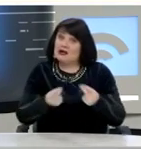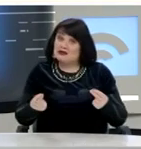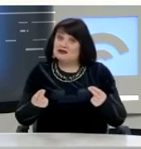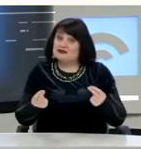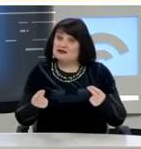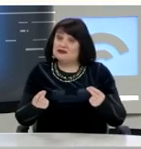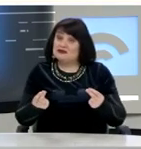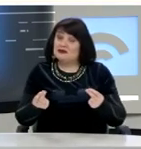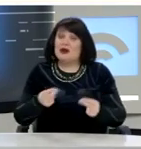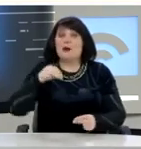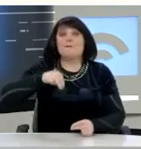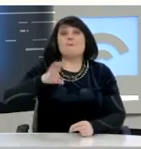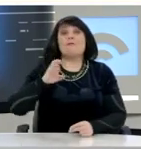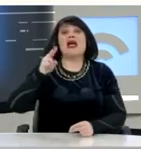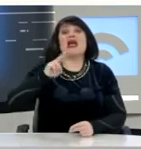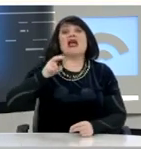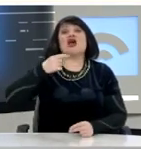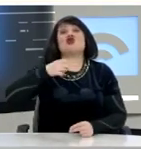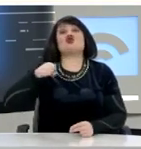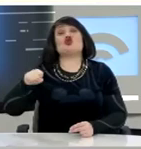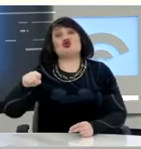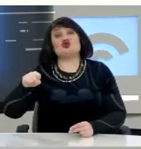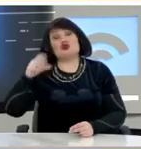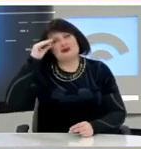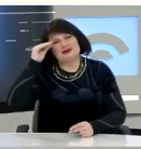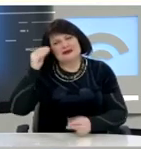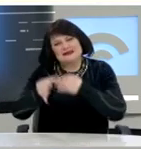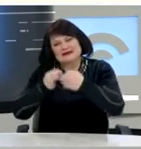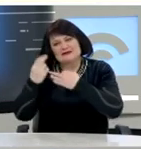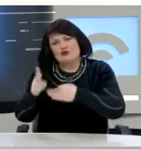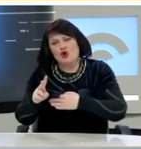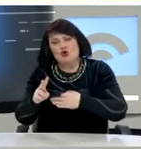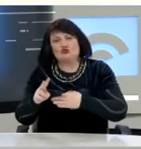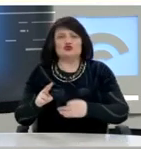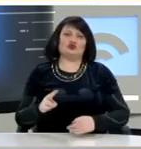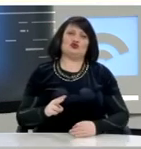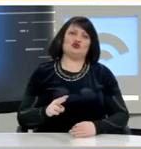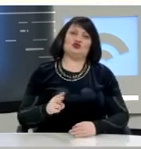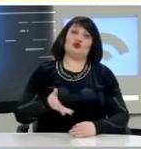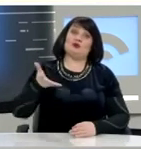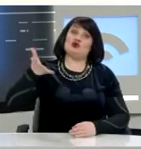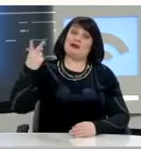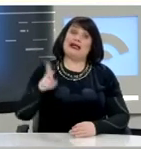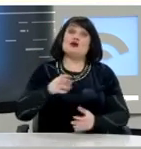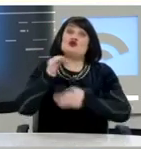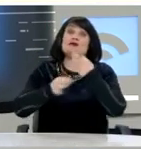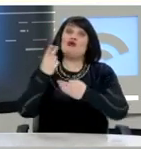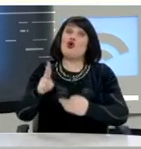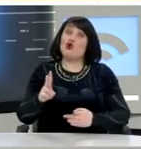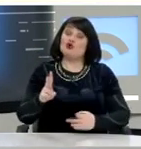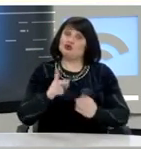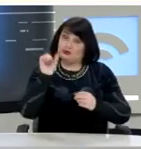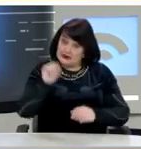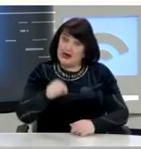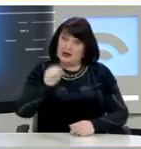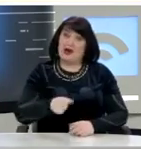Ο Νικόλαος Μέρτζος, ο αρχισύμβουλος του Κωνσταντίνου Καραμαλή και του Κωνσταντίνου Μητσοτάκη, που συμφωνεί